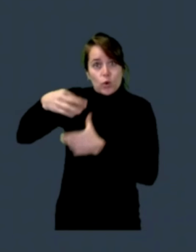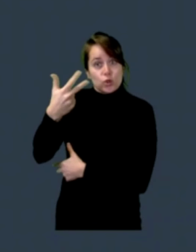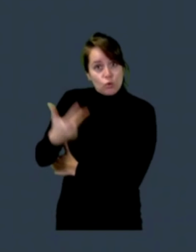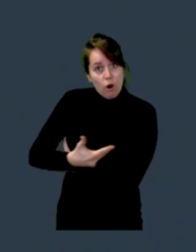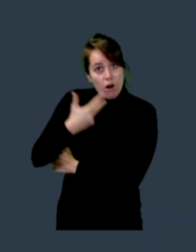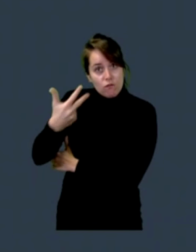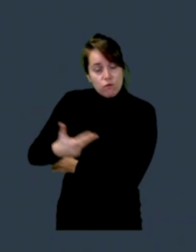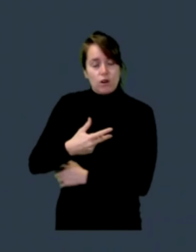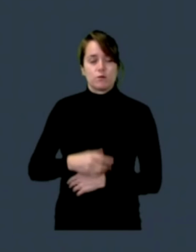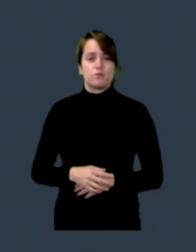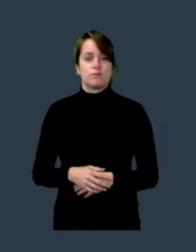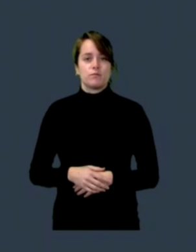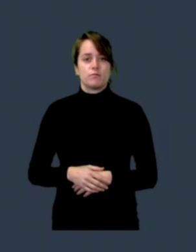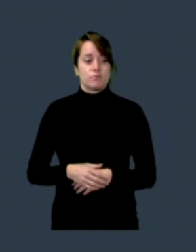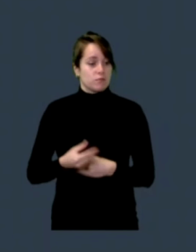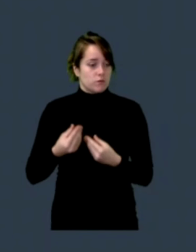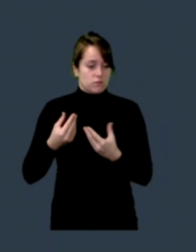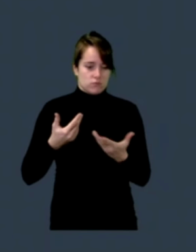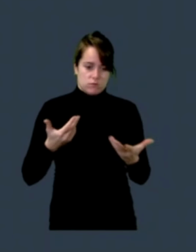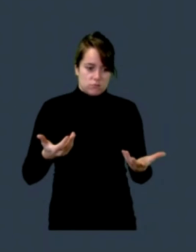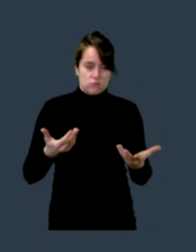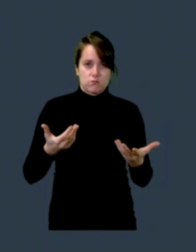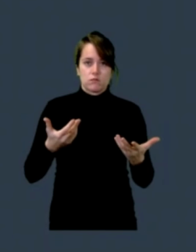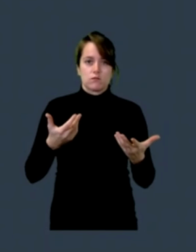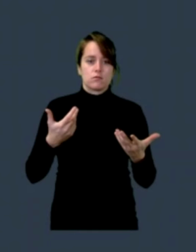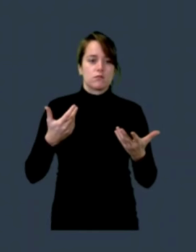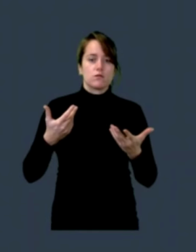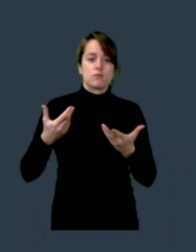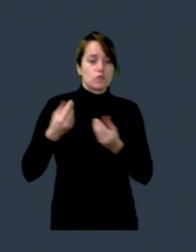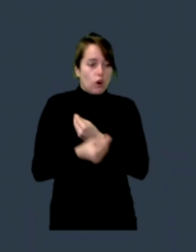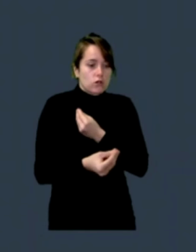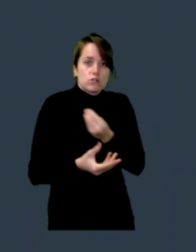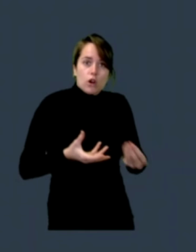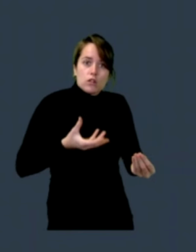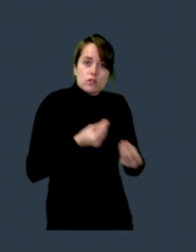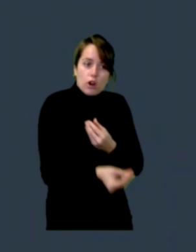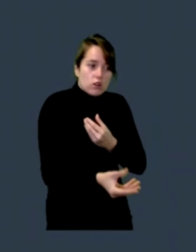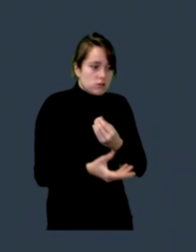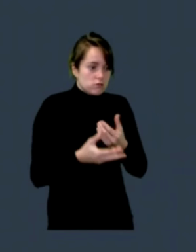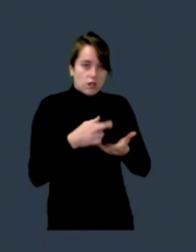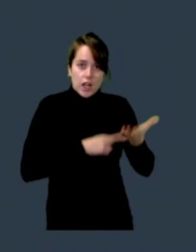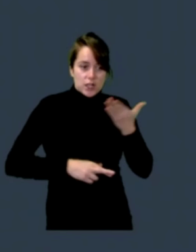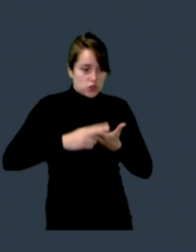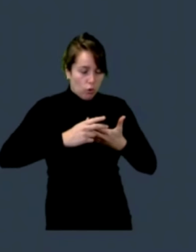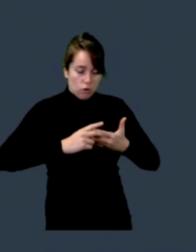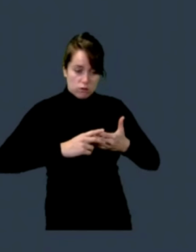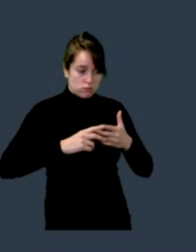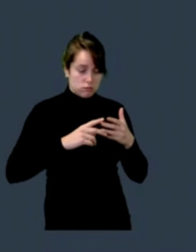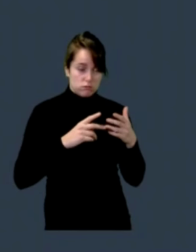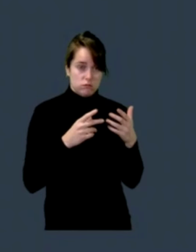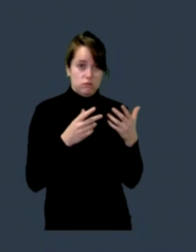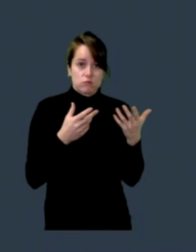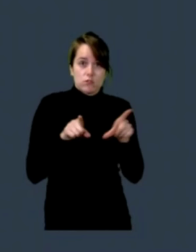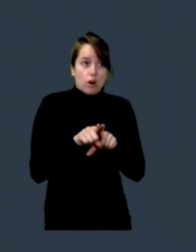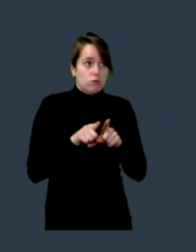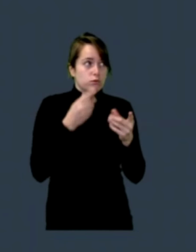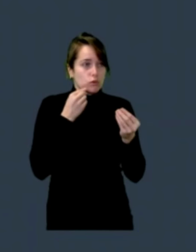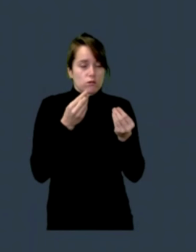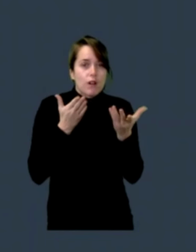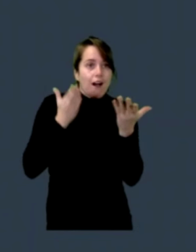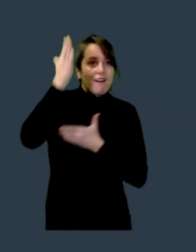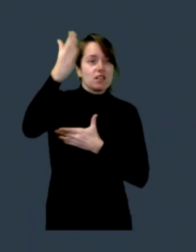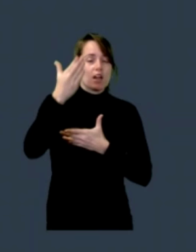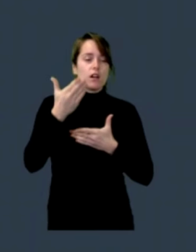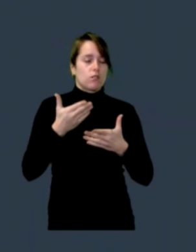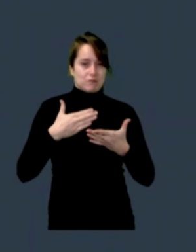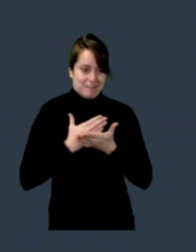de doter notre région de grands équipements permettant de préparer l'avenir. Et pour lui, il y avait ce lien intime entre l'idée qu'on